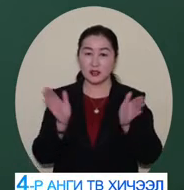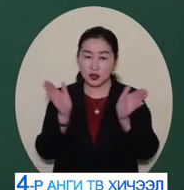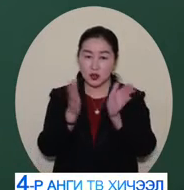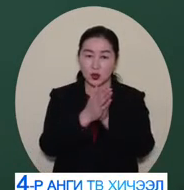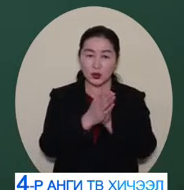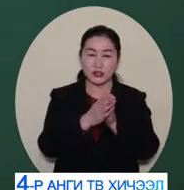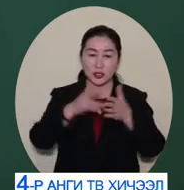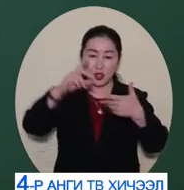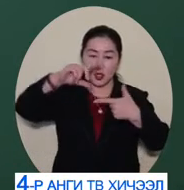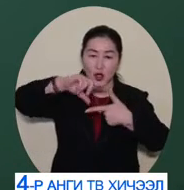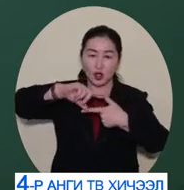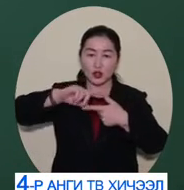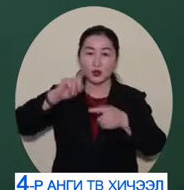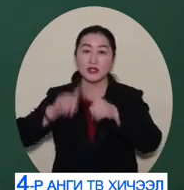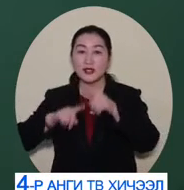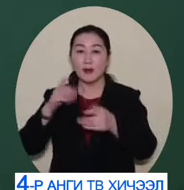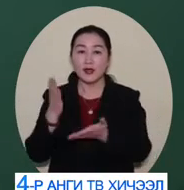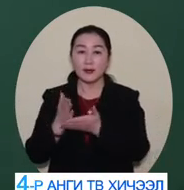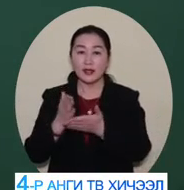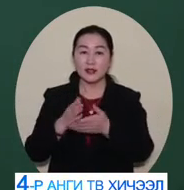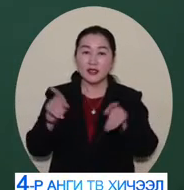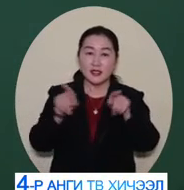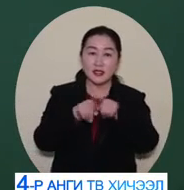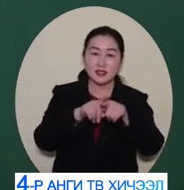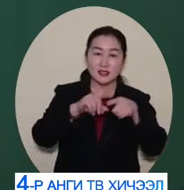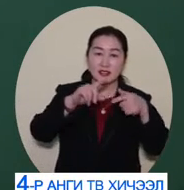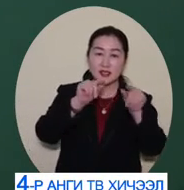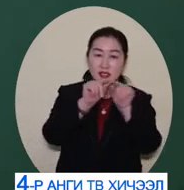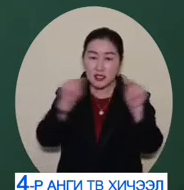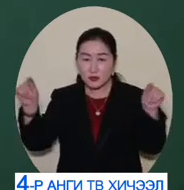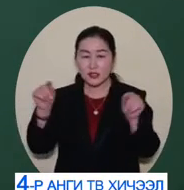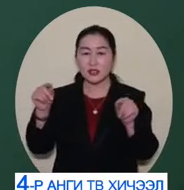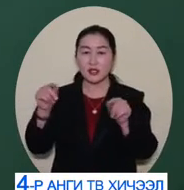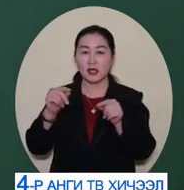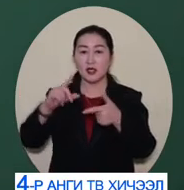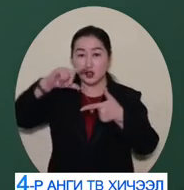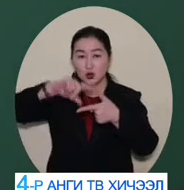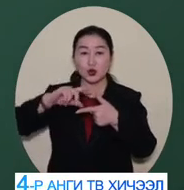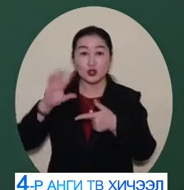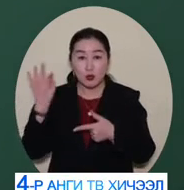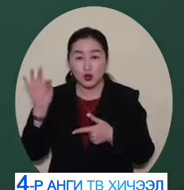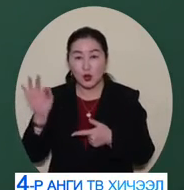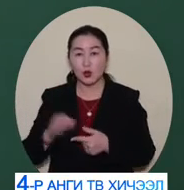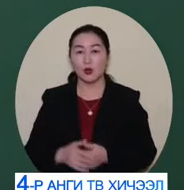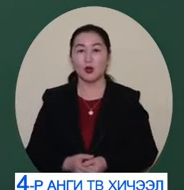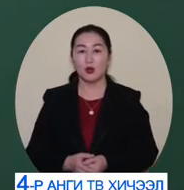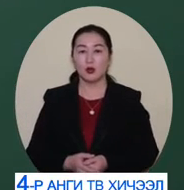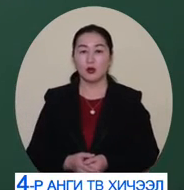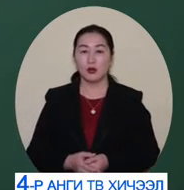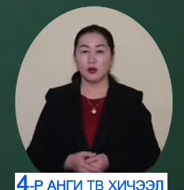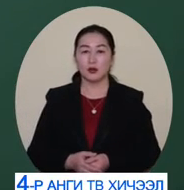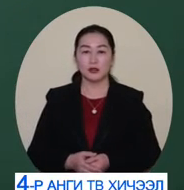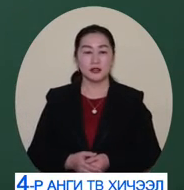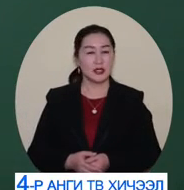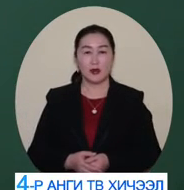ерөөхдөө одоо ижил харьцаатай дүрс мөн үү биш үү гэдгийг ажиглаарай. Арай өөр байна тийм ээ. Арай өөр.